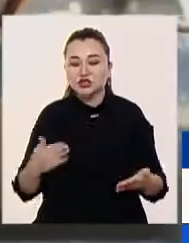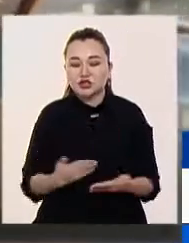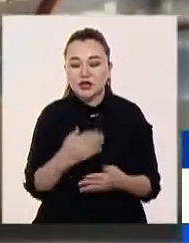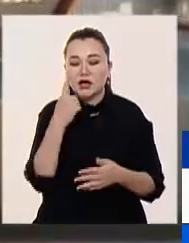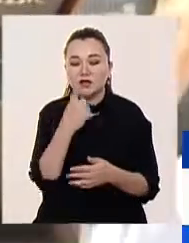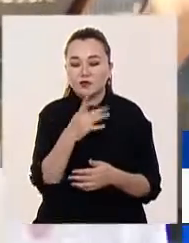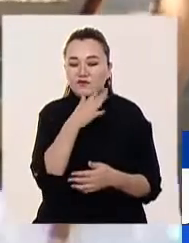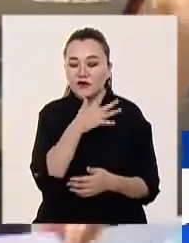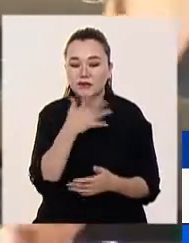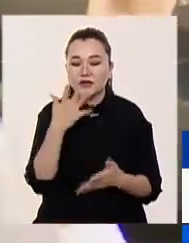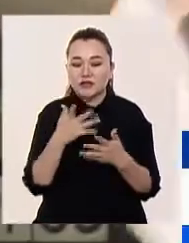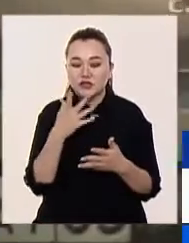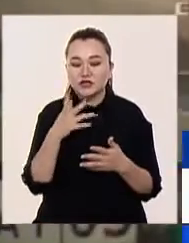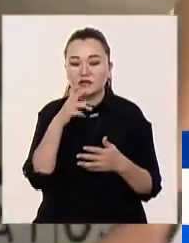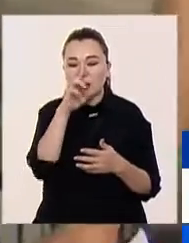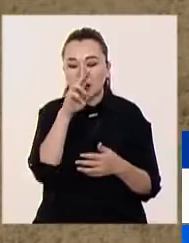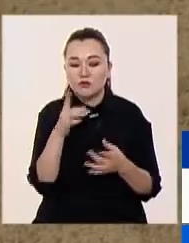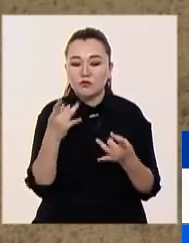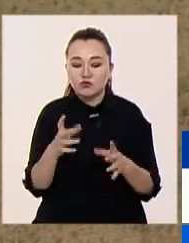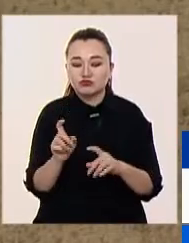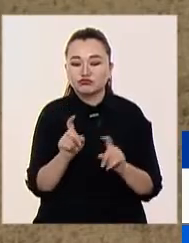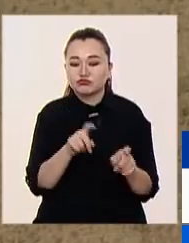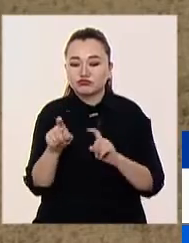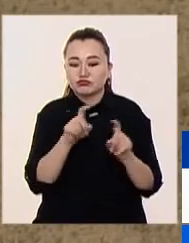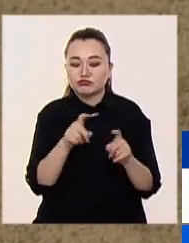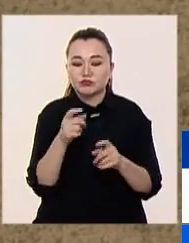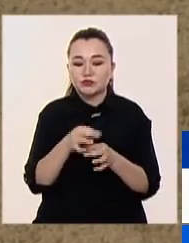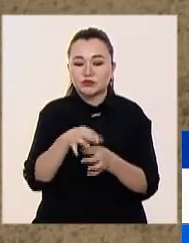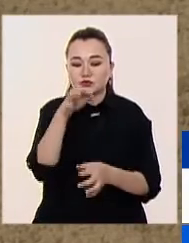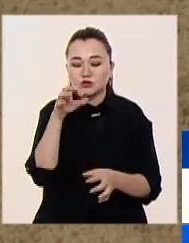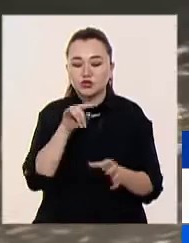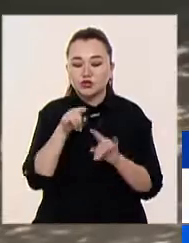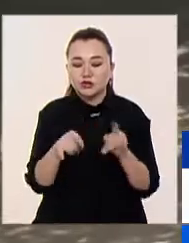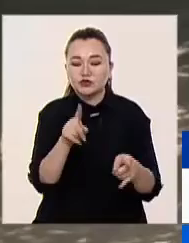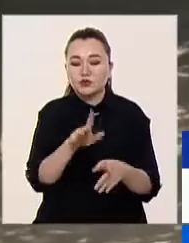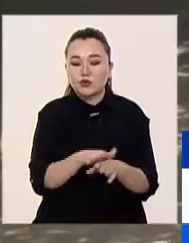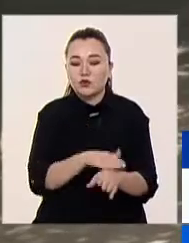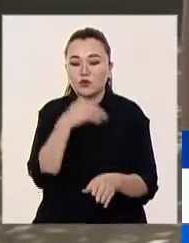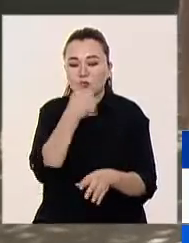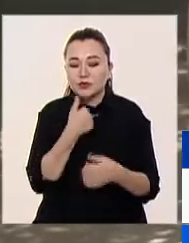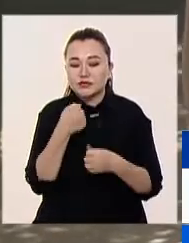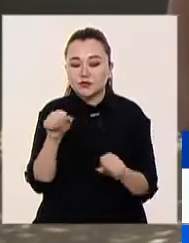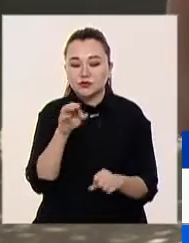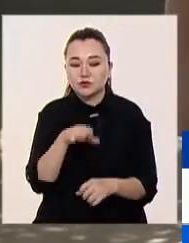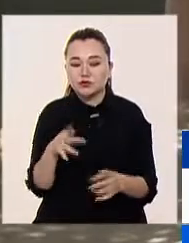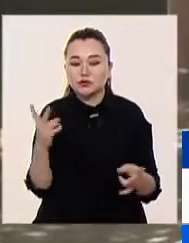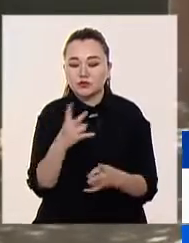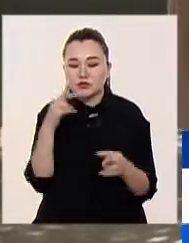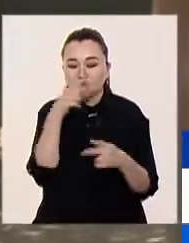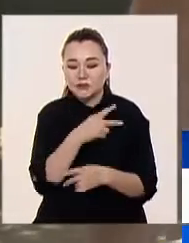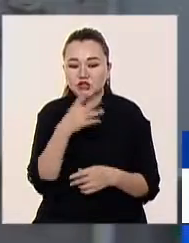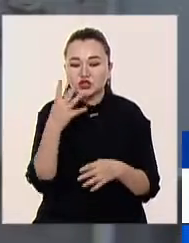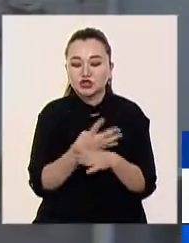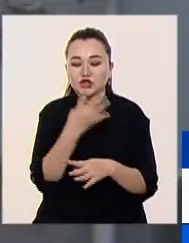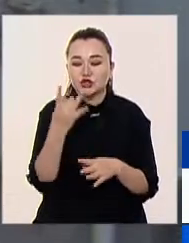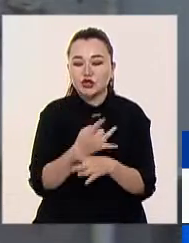одновременно. Иначе тараканы будут просто кочевать по этажам, трубам и щелям. Чтобы на долгие годы избавиться от усачей, нужно травить их 4